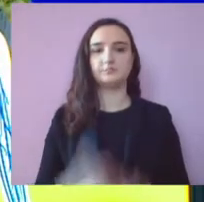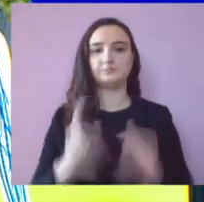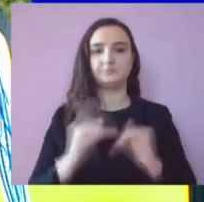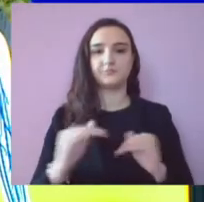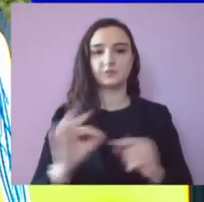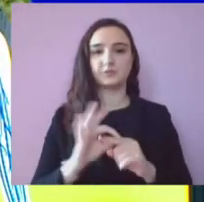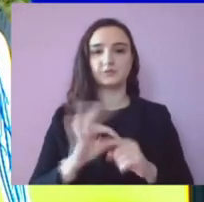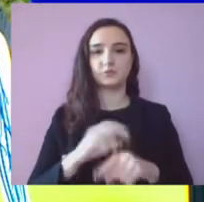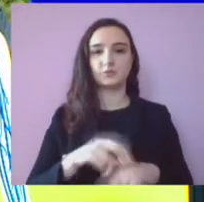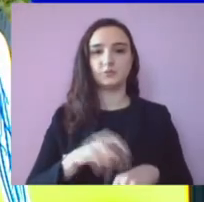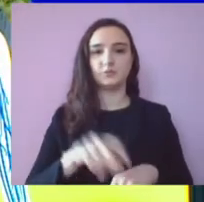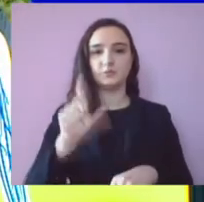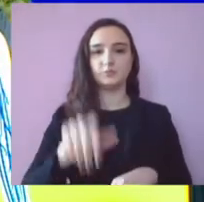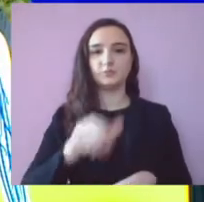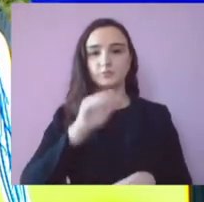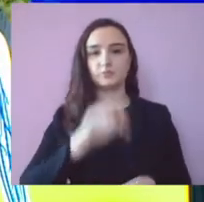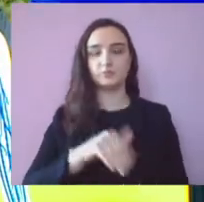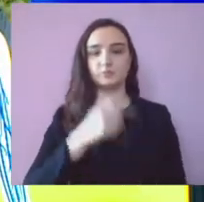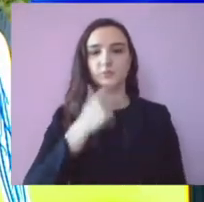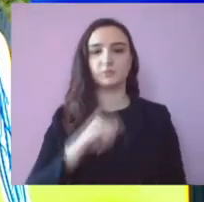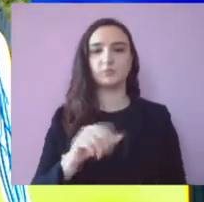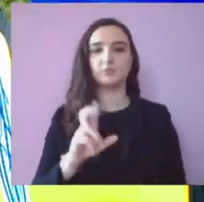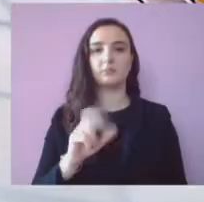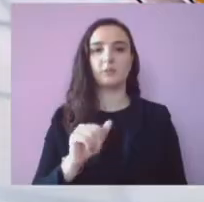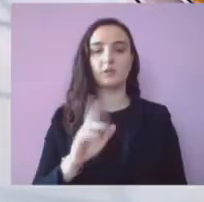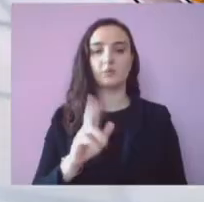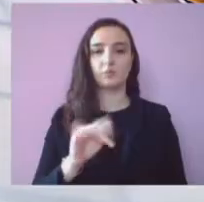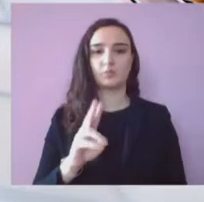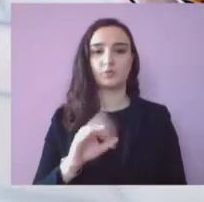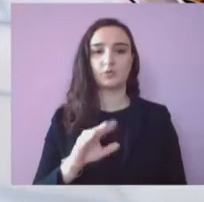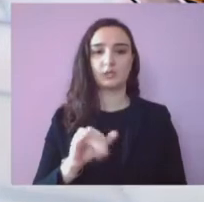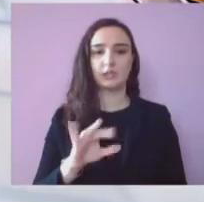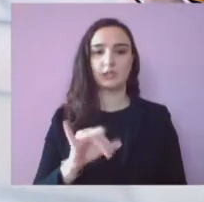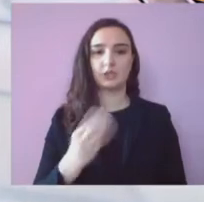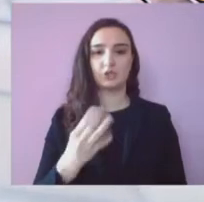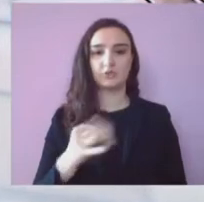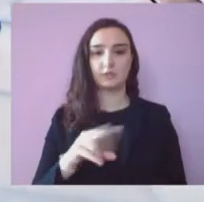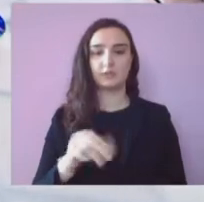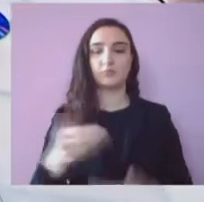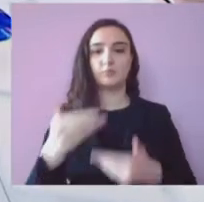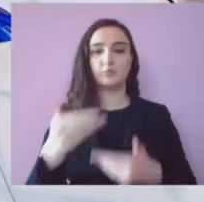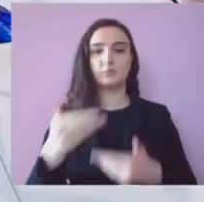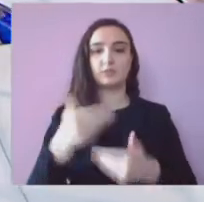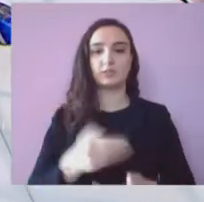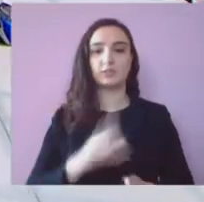ნევროლოგი, პროფესორი ბატონი ბაკურ კოტატიშვილი. გილამშვიდობისა ბატონ ბაკურ, მოგზანდით.